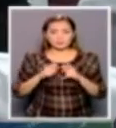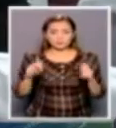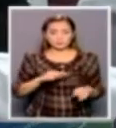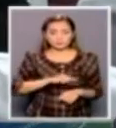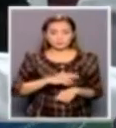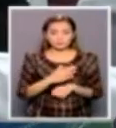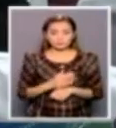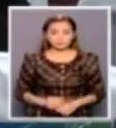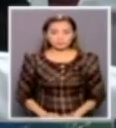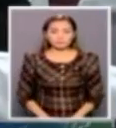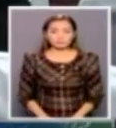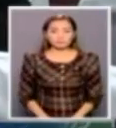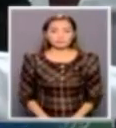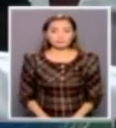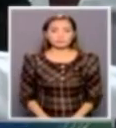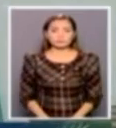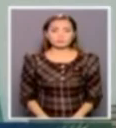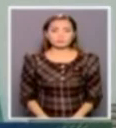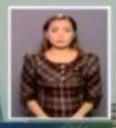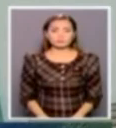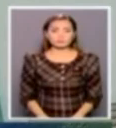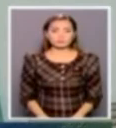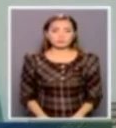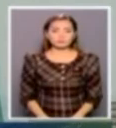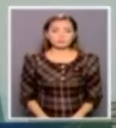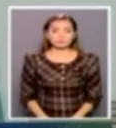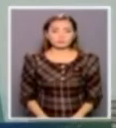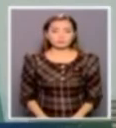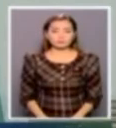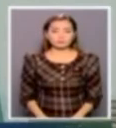қосылуда. Нұрислам Құмар, Ақтілек Абайқызы, Болат Рахметұлы, Құрманғазы ауданынан.